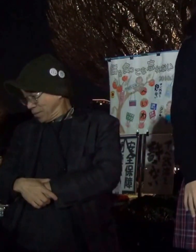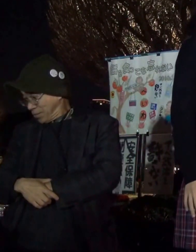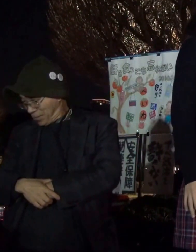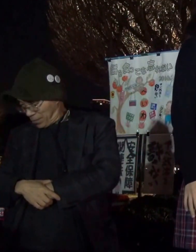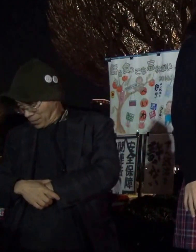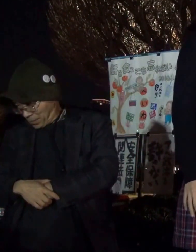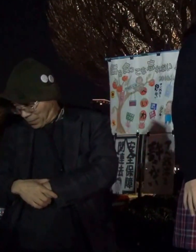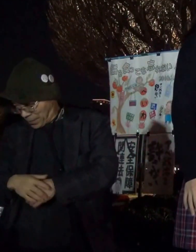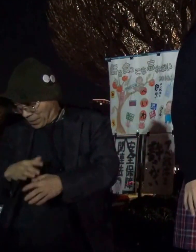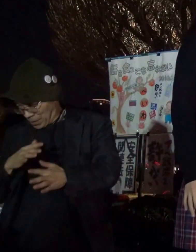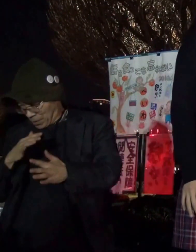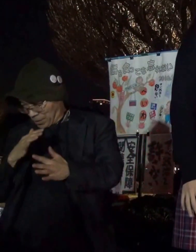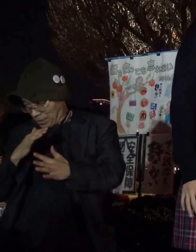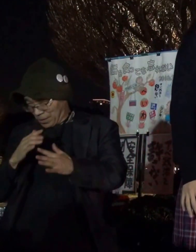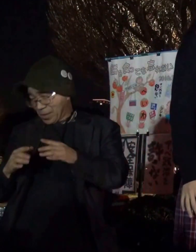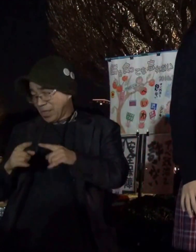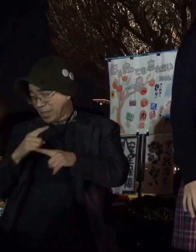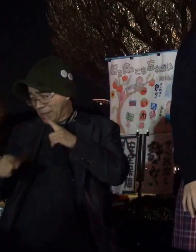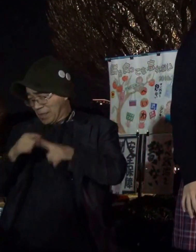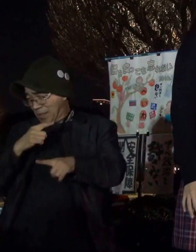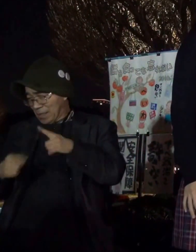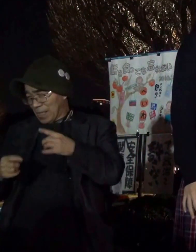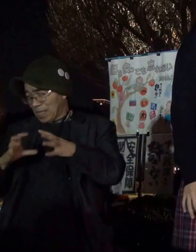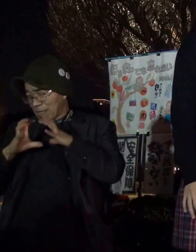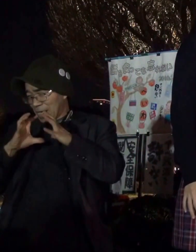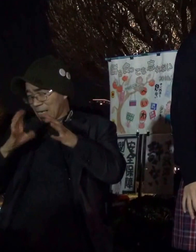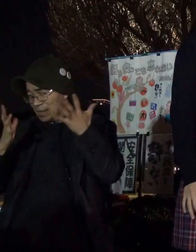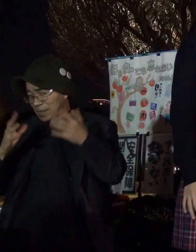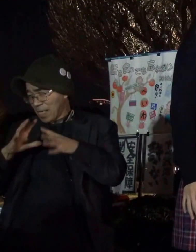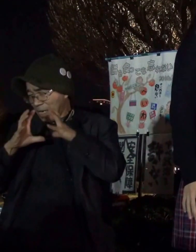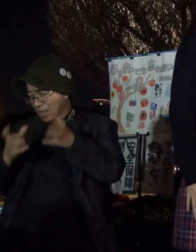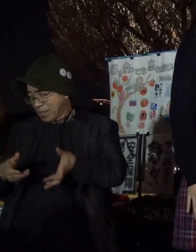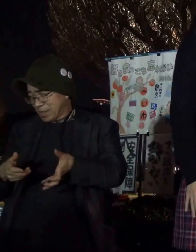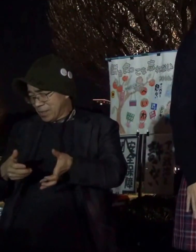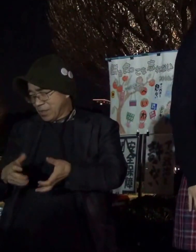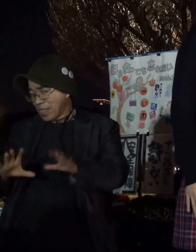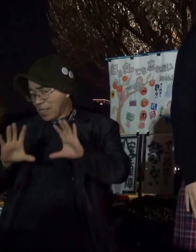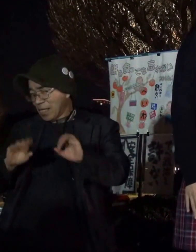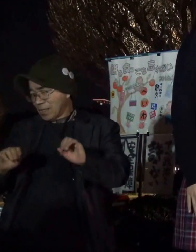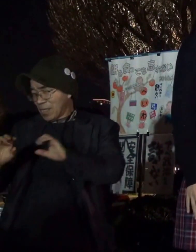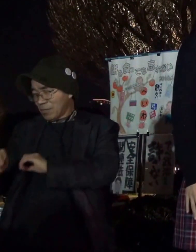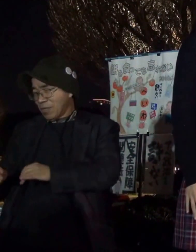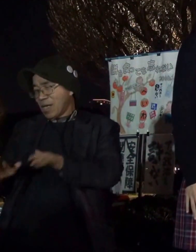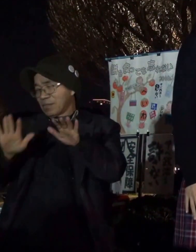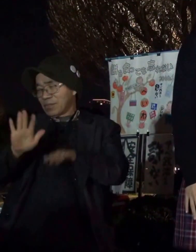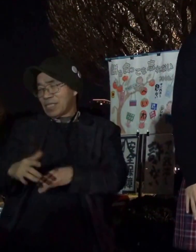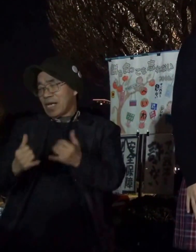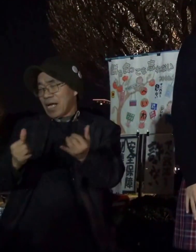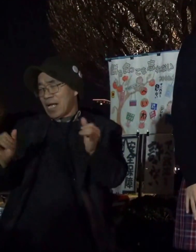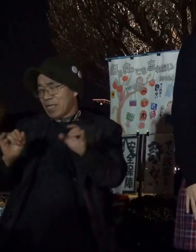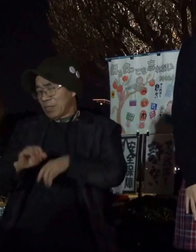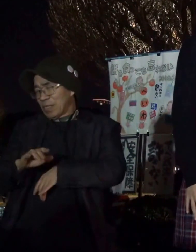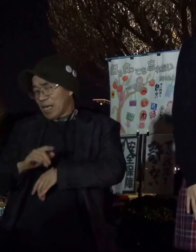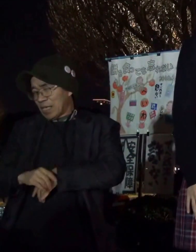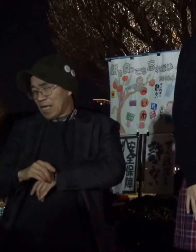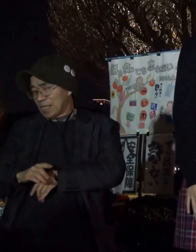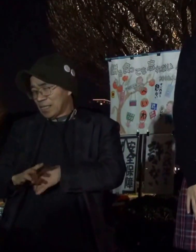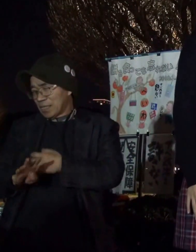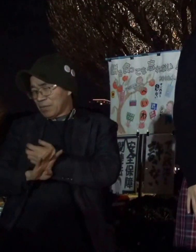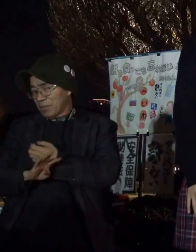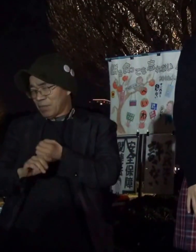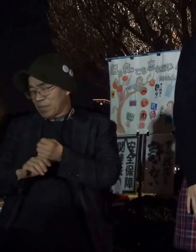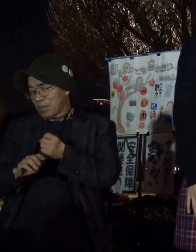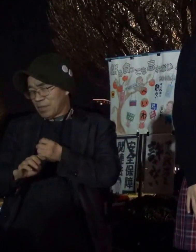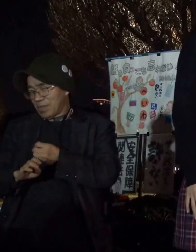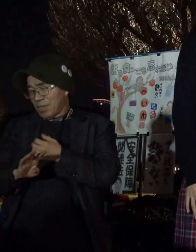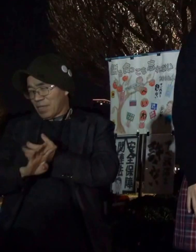争いのない世界、優しさのある社会、 罰はいらない、 子供